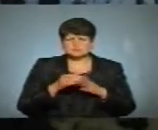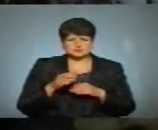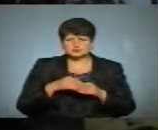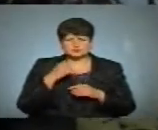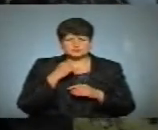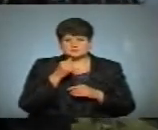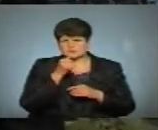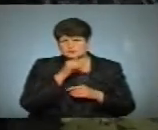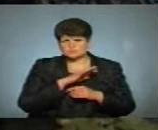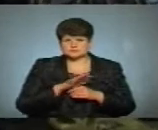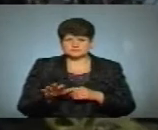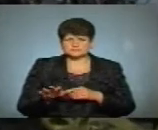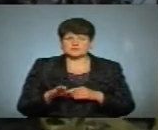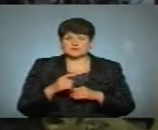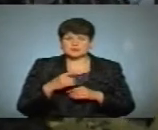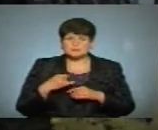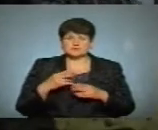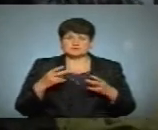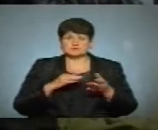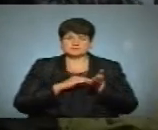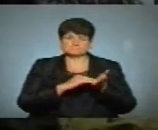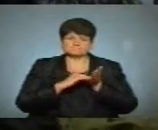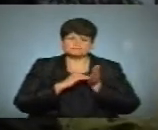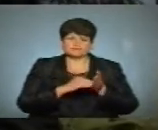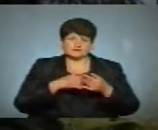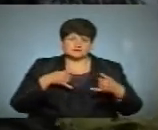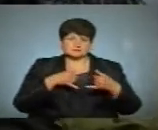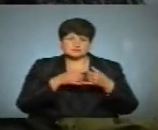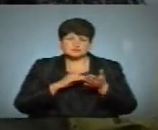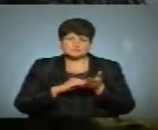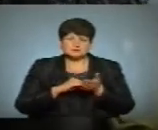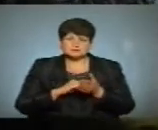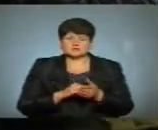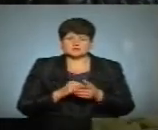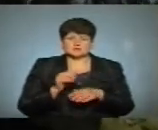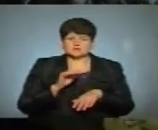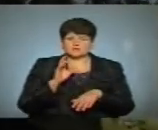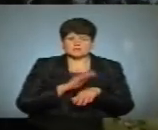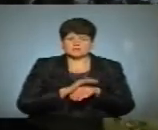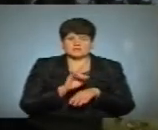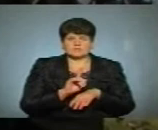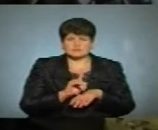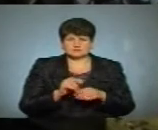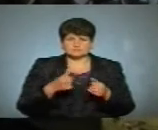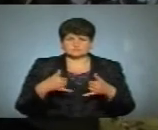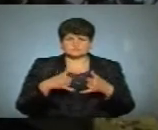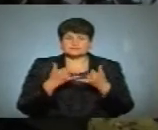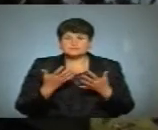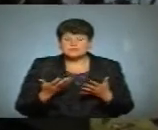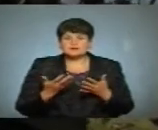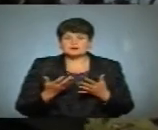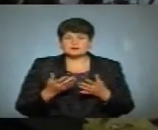майже неможливо. Хіба потрібно списуватися, і то не факт, тому що постійне якесь виконання завдань, воно не передбачає